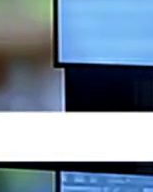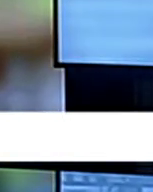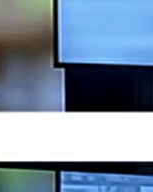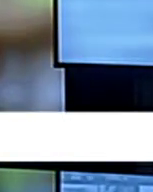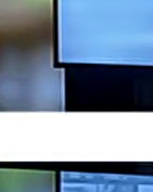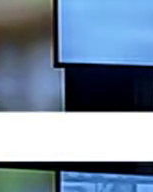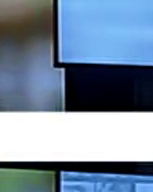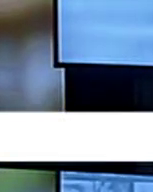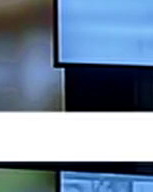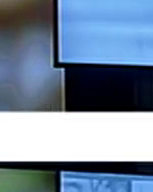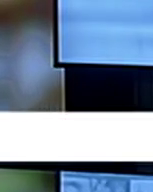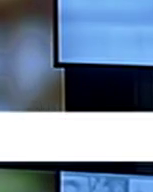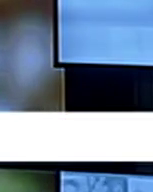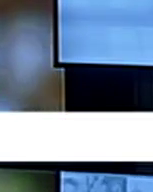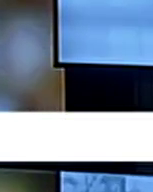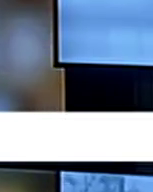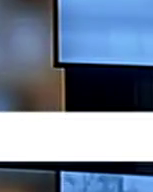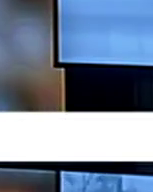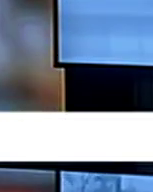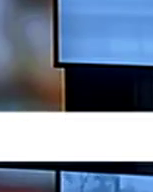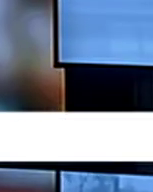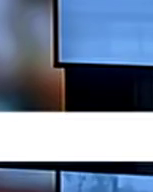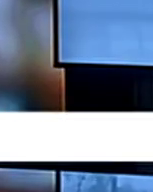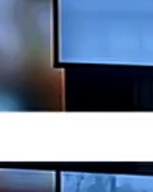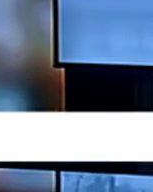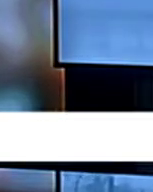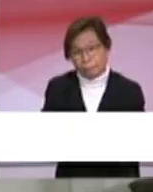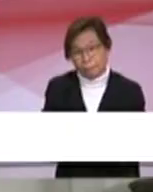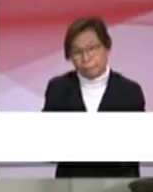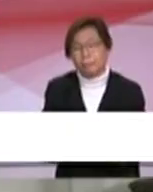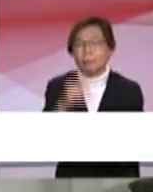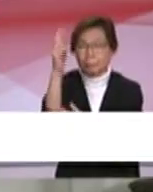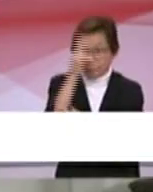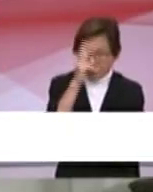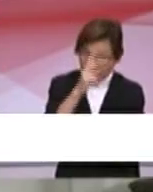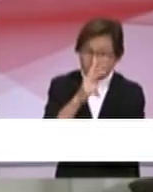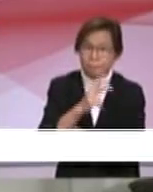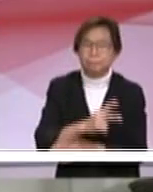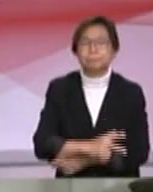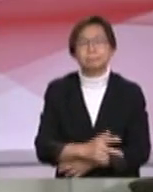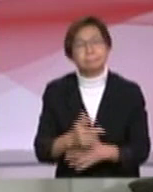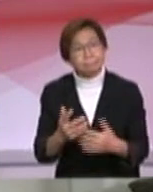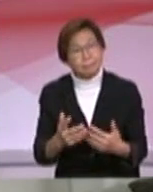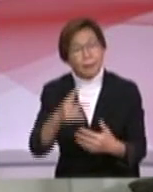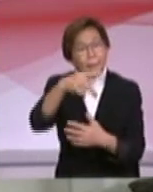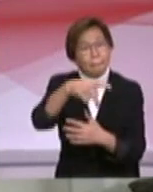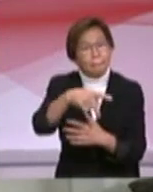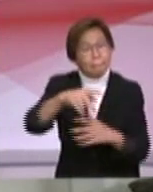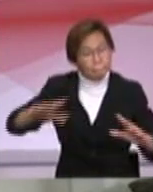itu dimaklumkan Menteri Kanan Pertahanan Datuk Sri Ismail Sabri Yaakob. Kerajaan melalui sidang